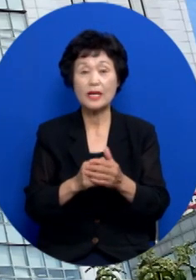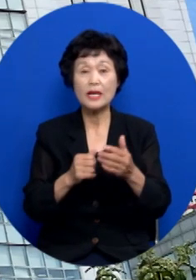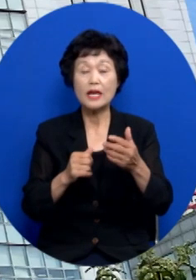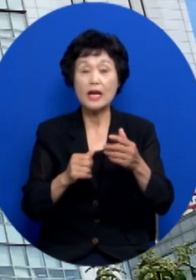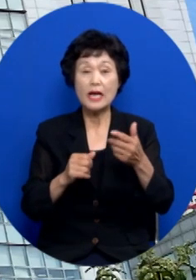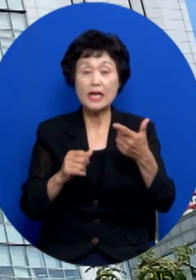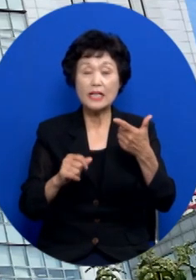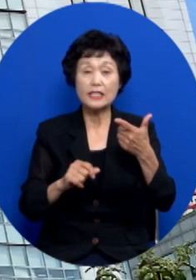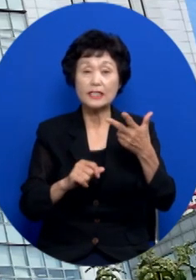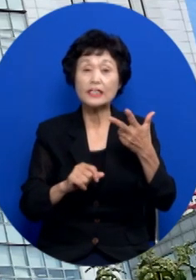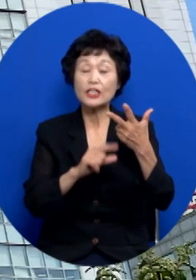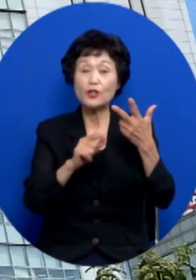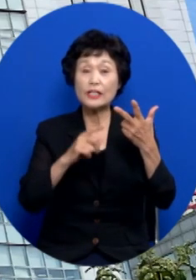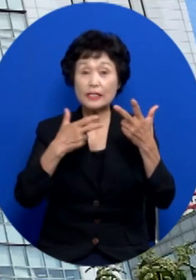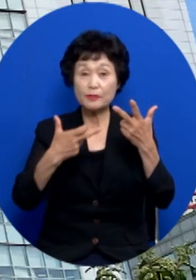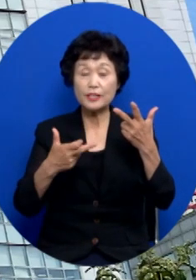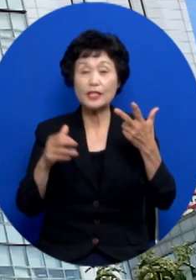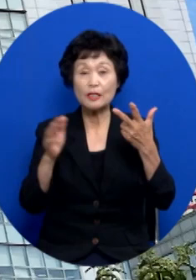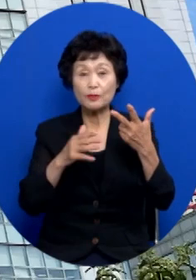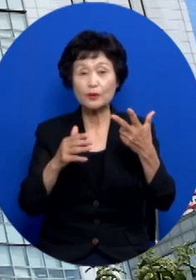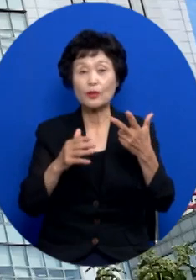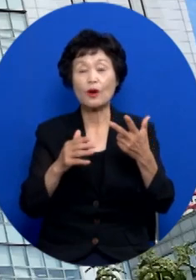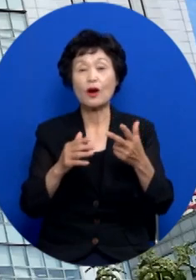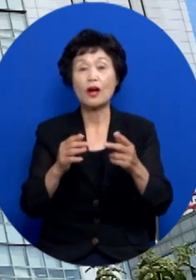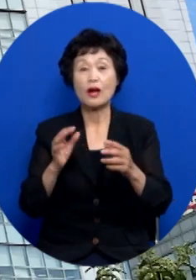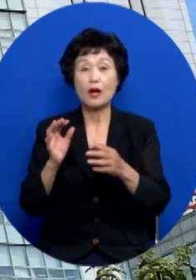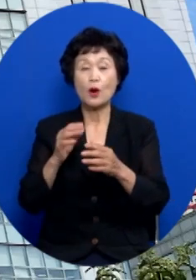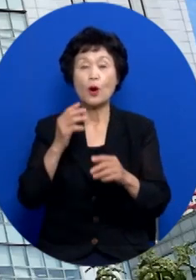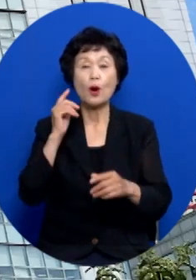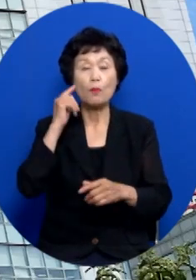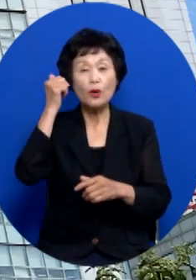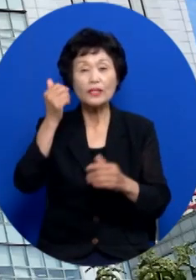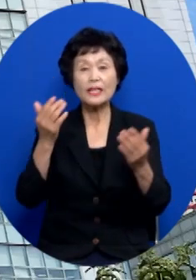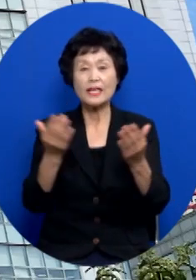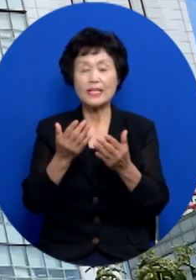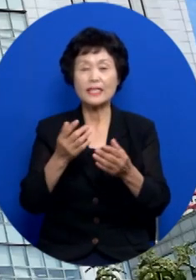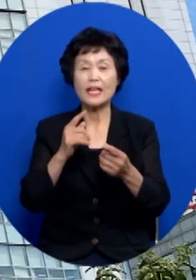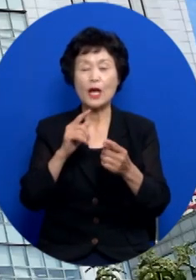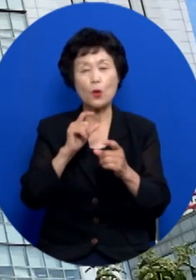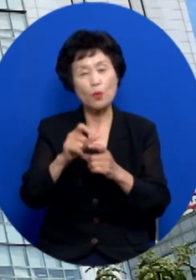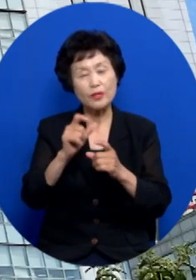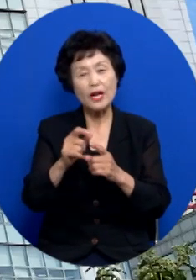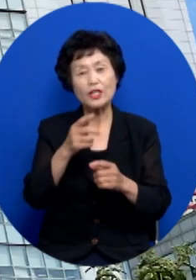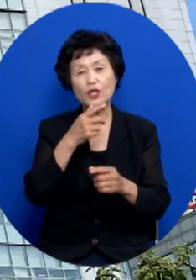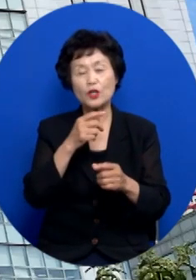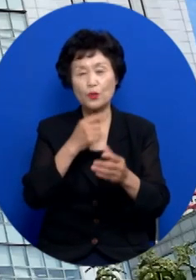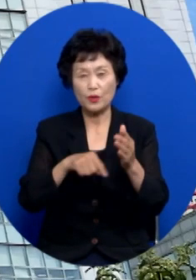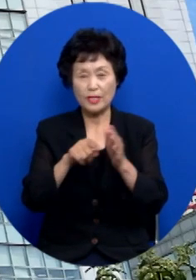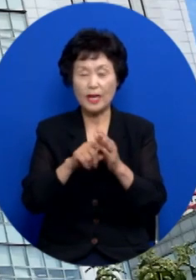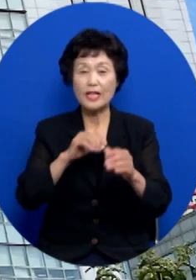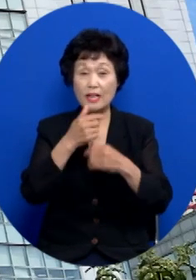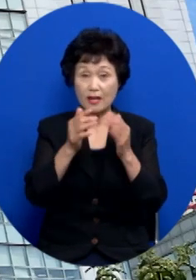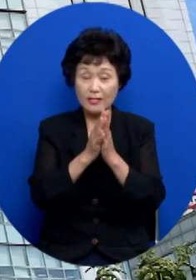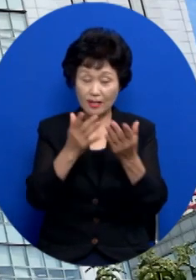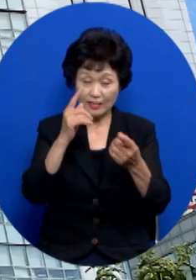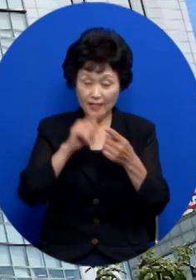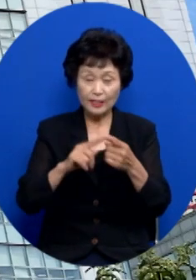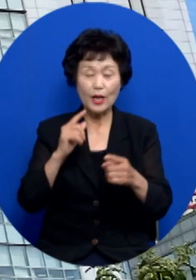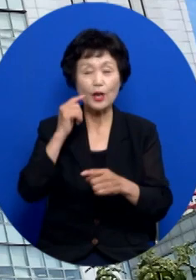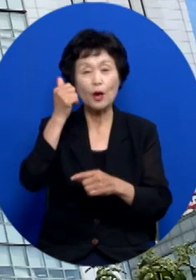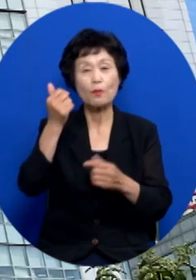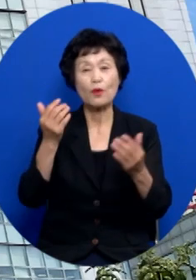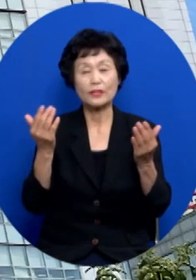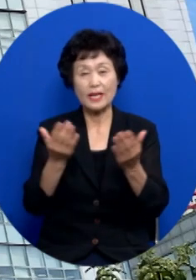17일부터 8월 31일까지 실질적인 목회 방법을 공유할 수 있는 제9회 성경대로 목회하기 온라인 세미나를